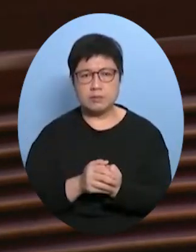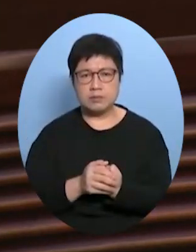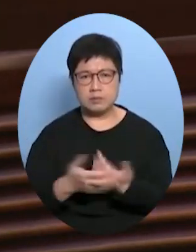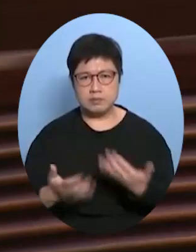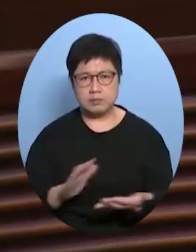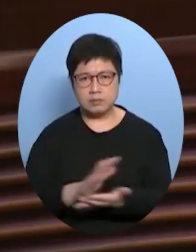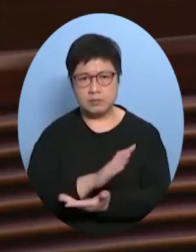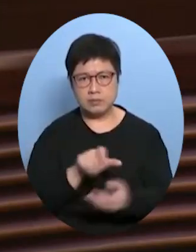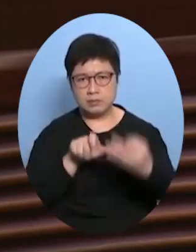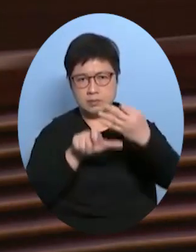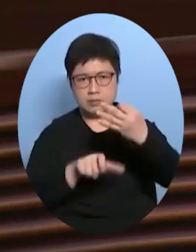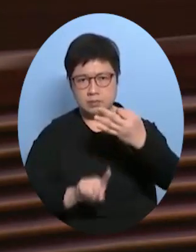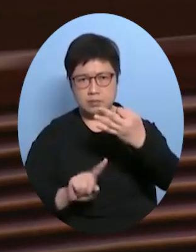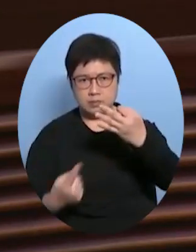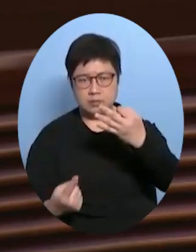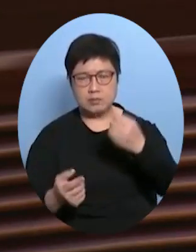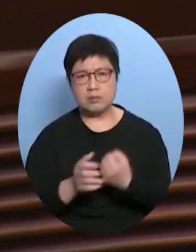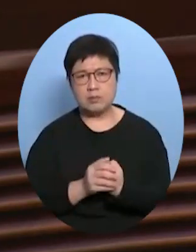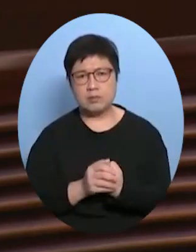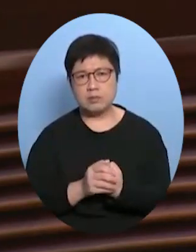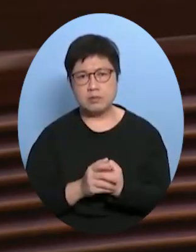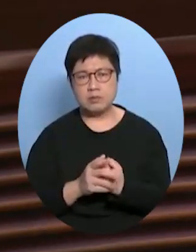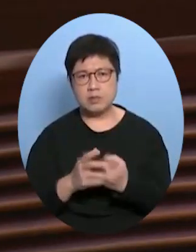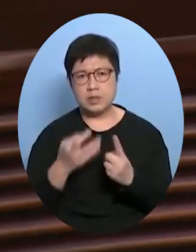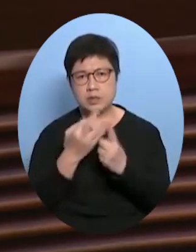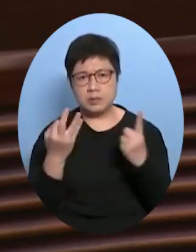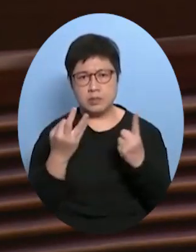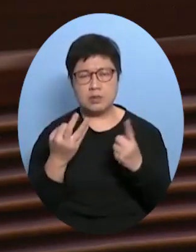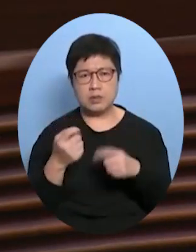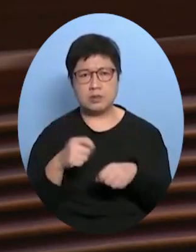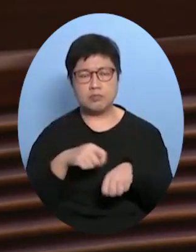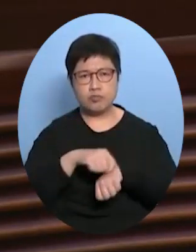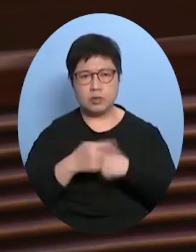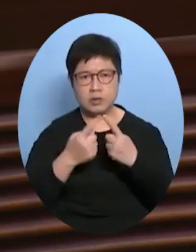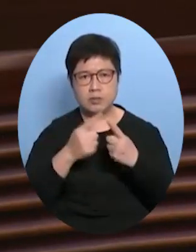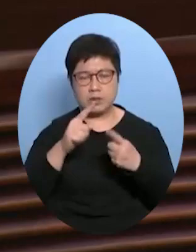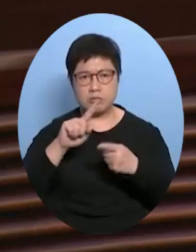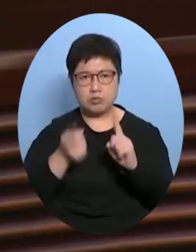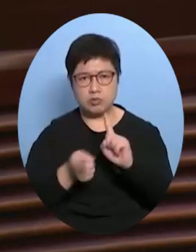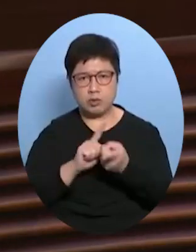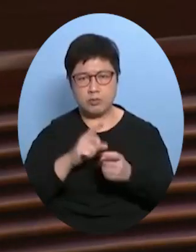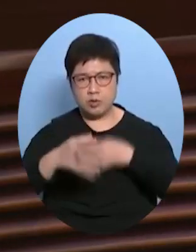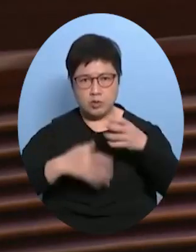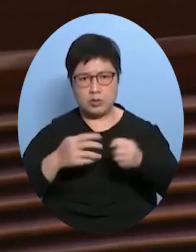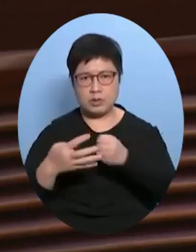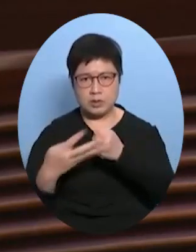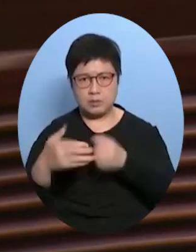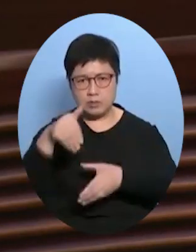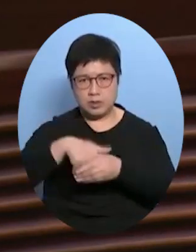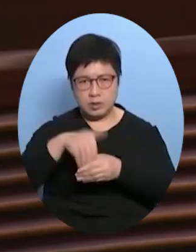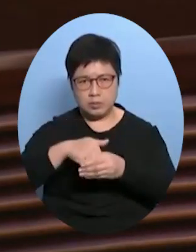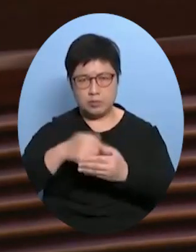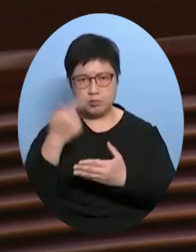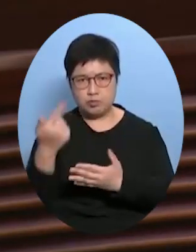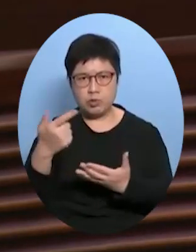今年3月11日，第十三屆全國人民代表大會四次會議高票通過